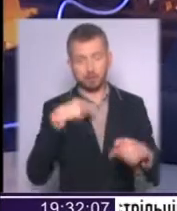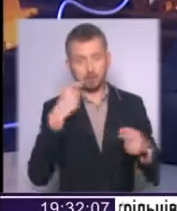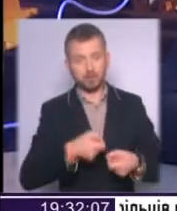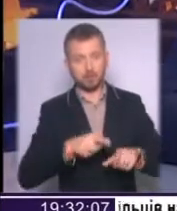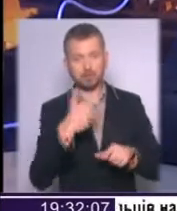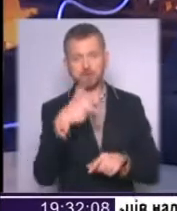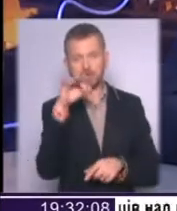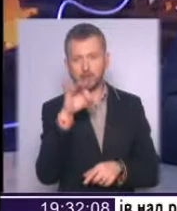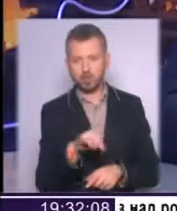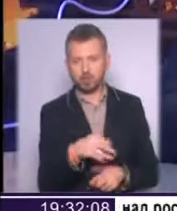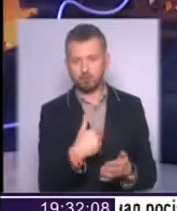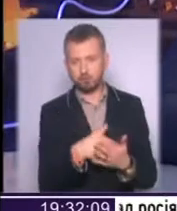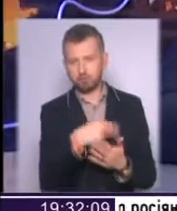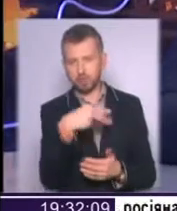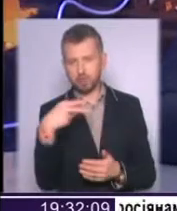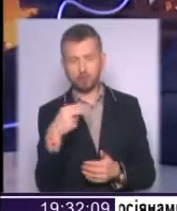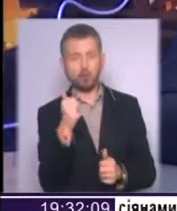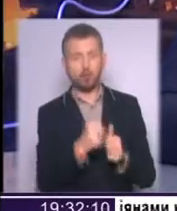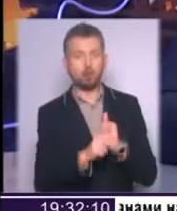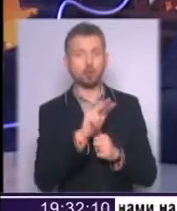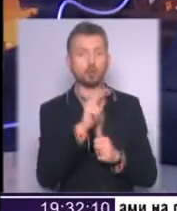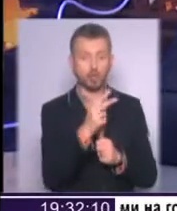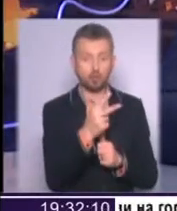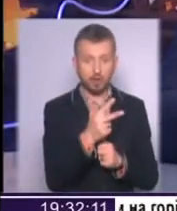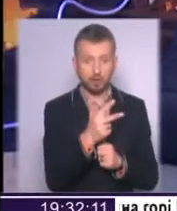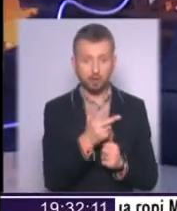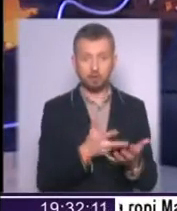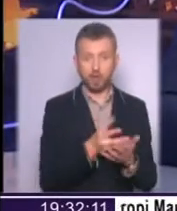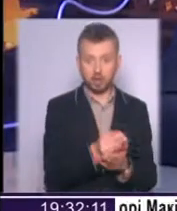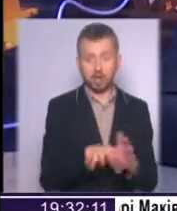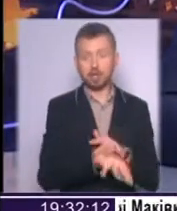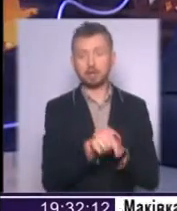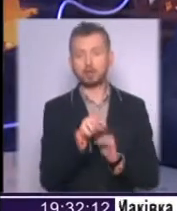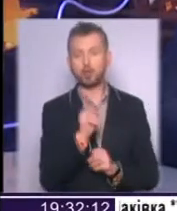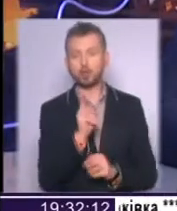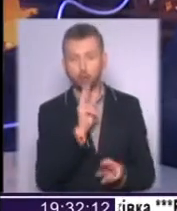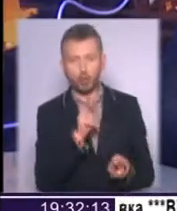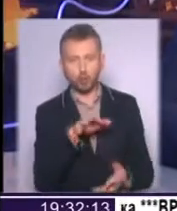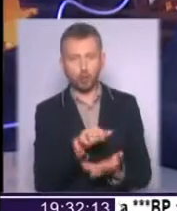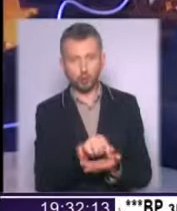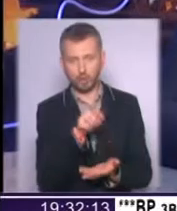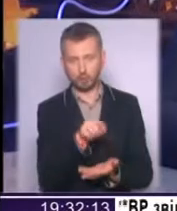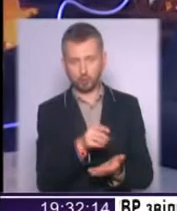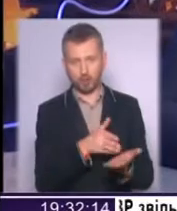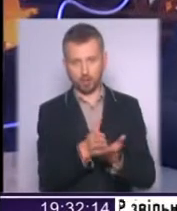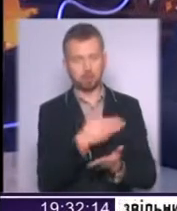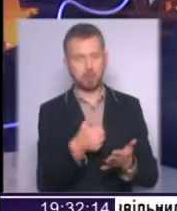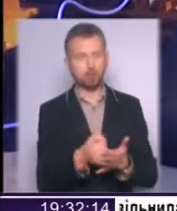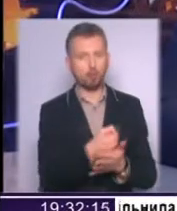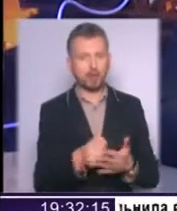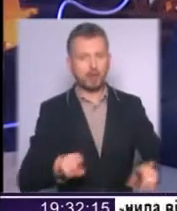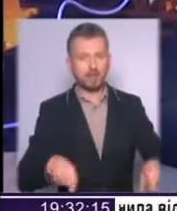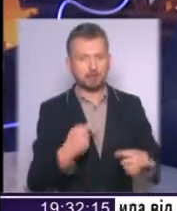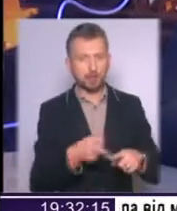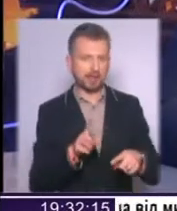на 30%. Тобто кожну третю гривню, яку ви платите, краде той, хто контролює сьогодні цю галузь. І ми таки добилися створення цієї,